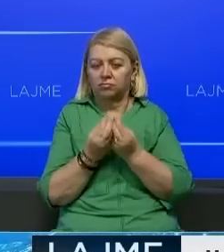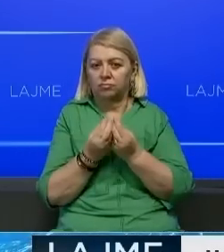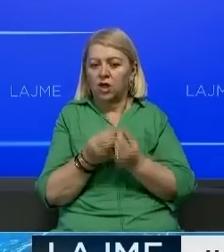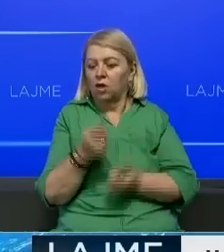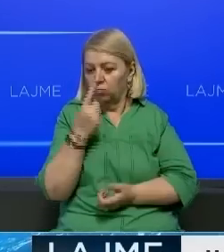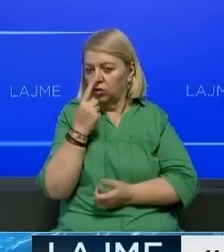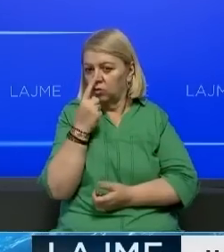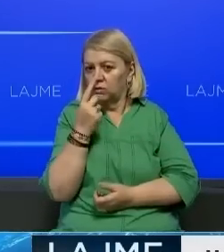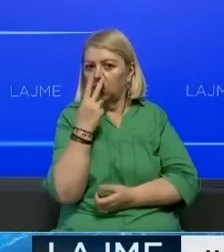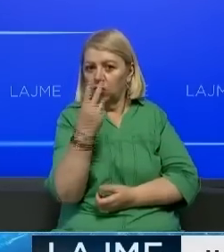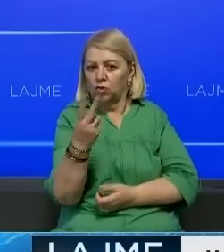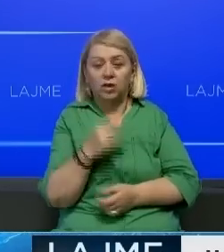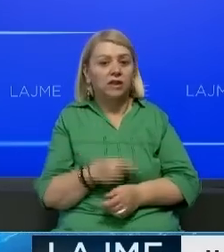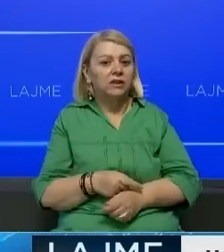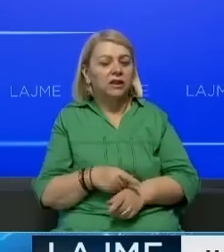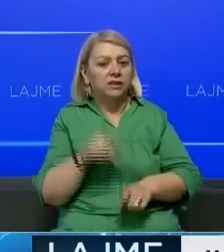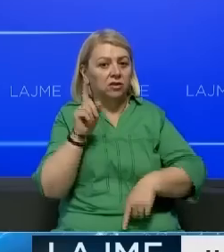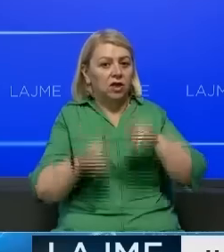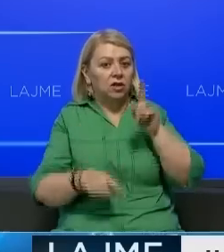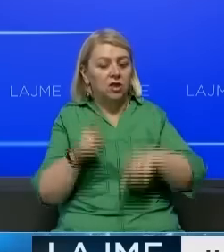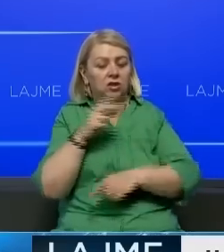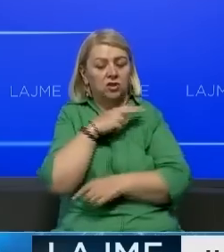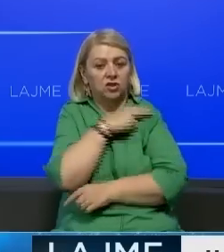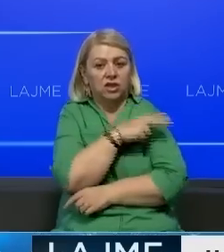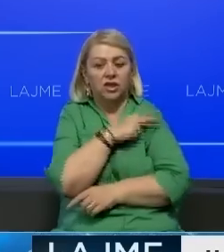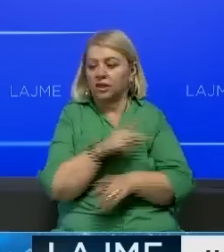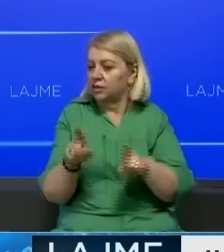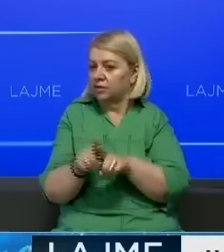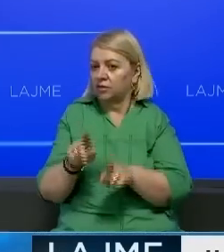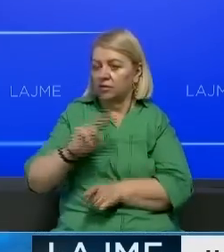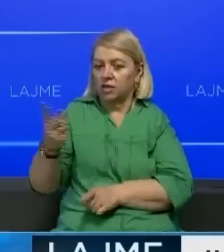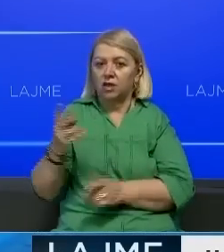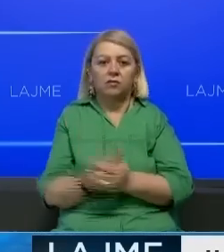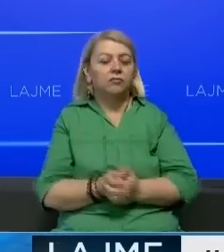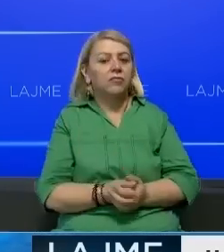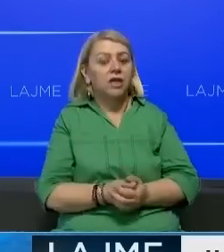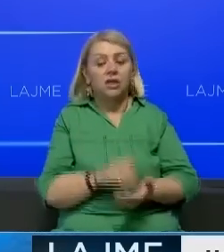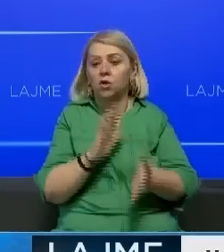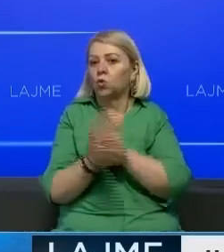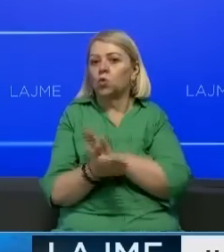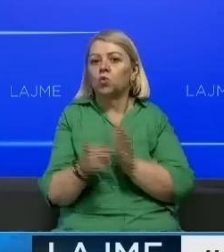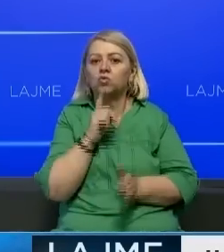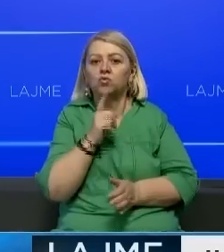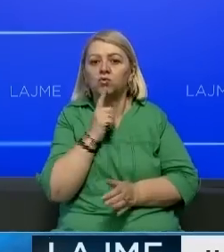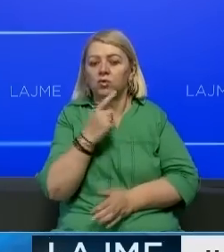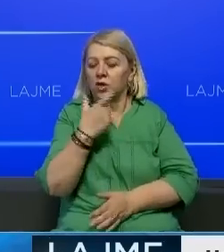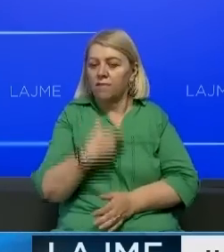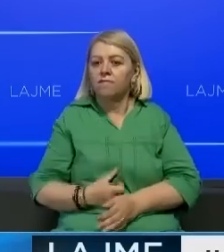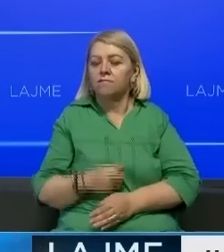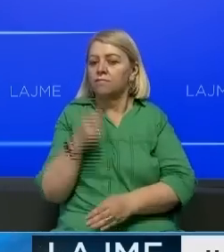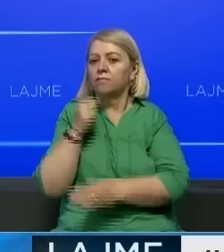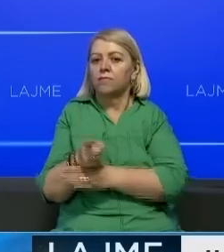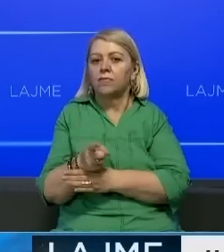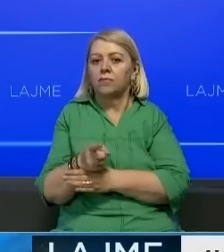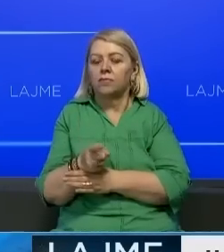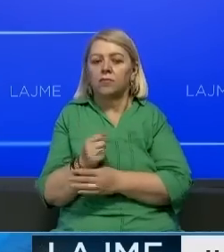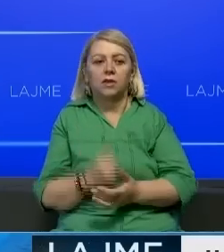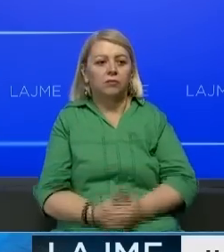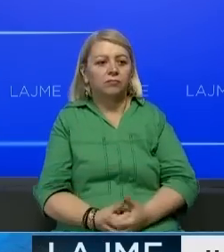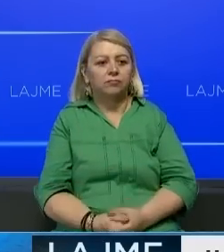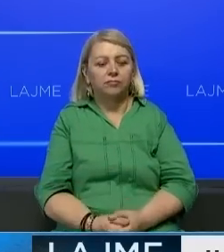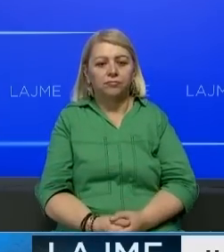Moska duket të ketë larguar edhe disa general të tjerë, dhe tani pritet se kush do t'i zaventson ata në postet komanduese në ofanzivën e